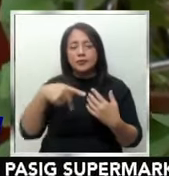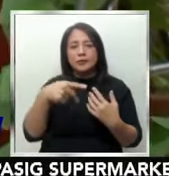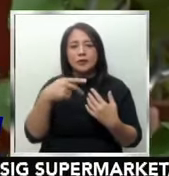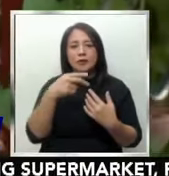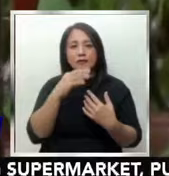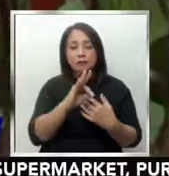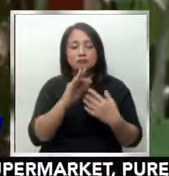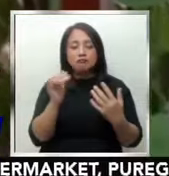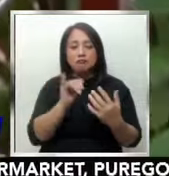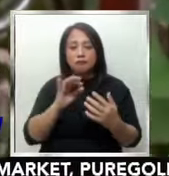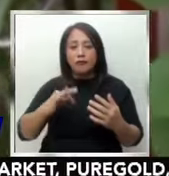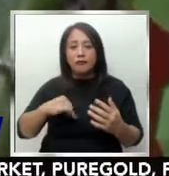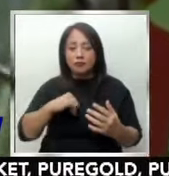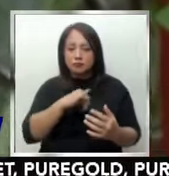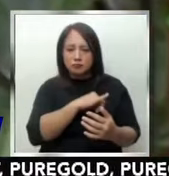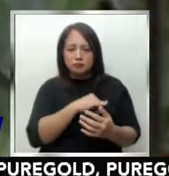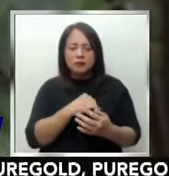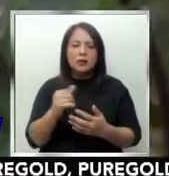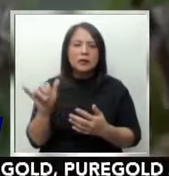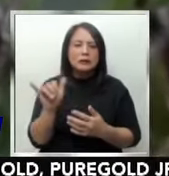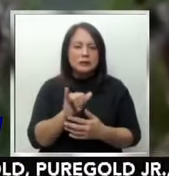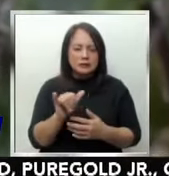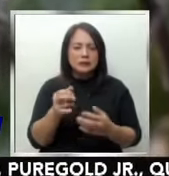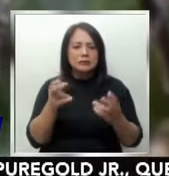fraternity We love